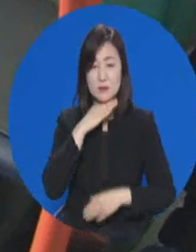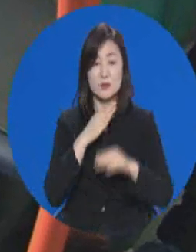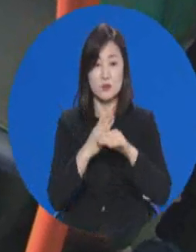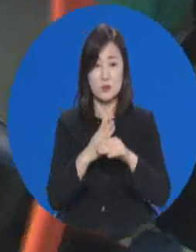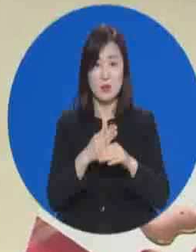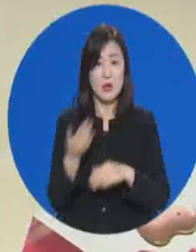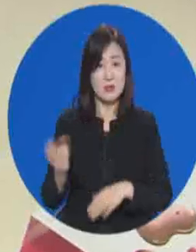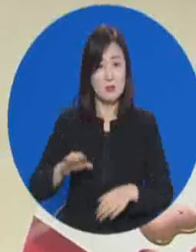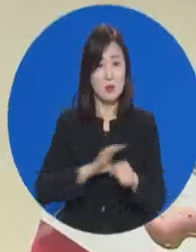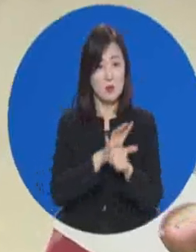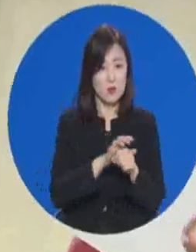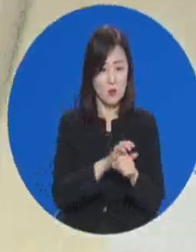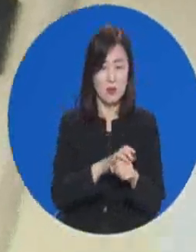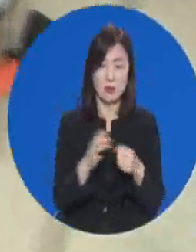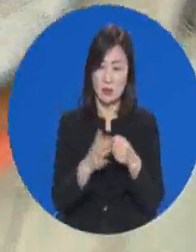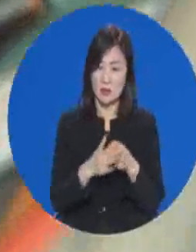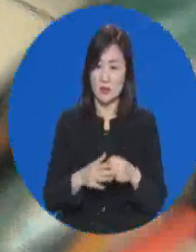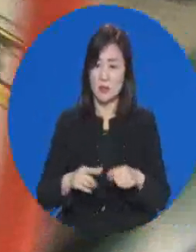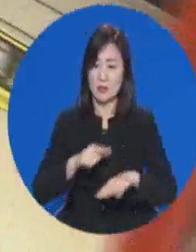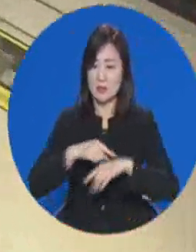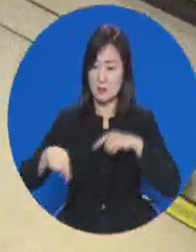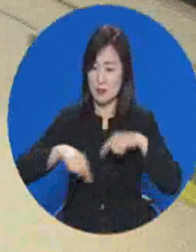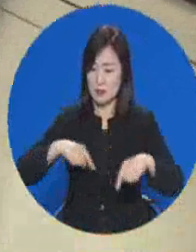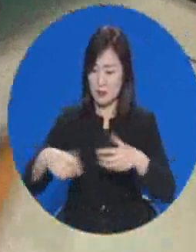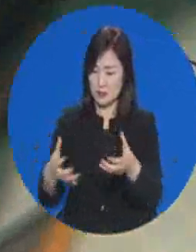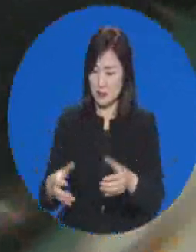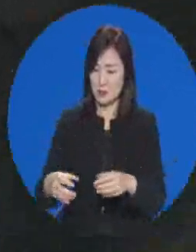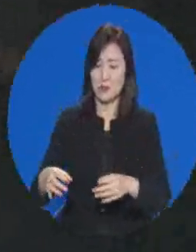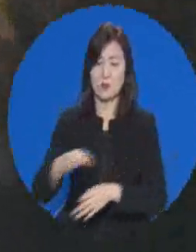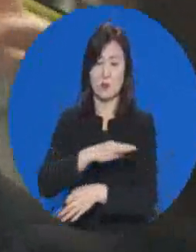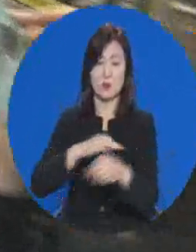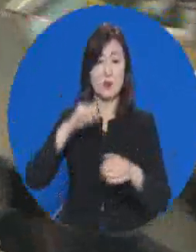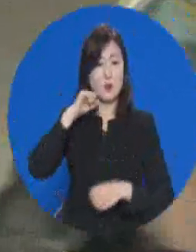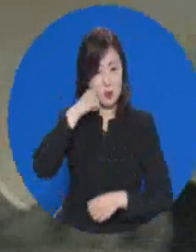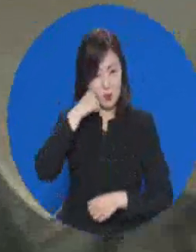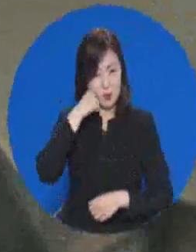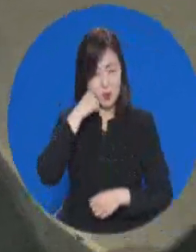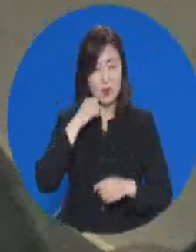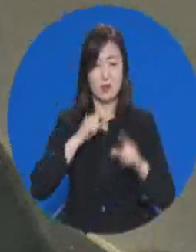코로나19 속에 지자체의 재정 여건도 좋지 않아 일부 노선